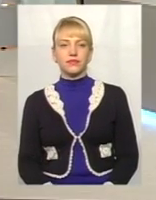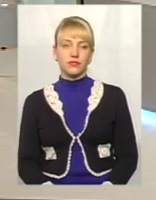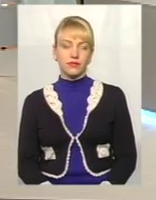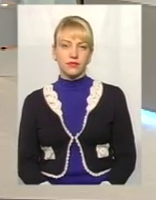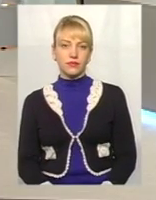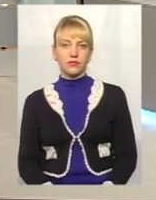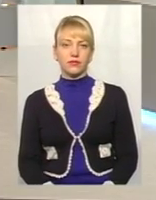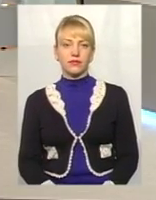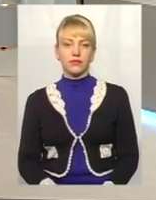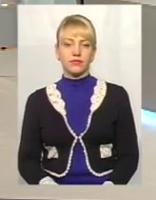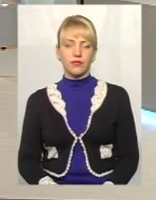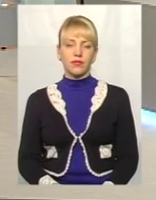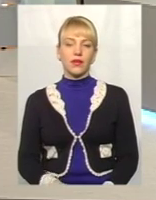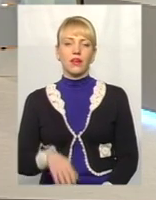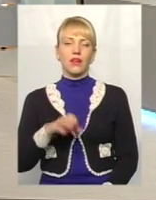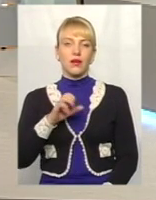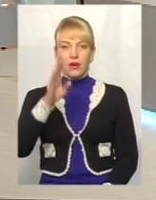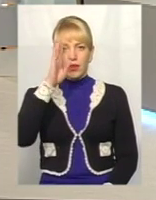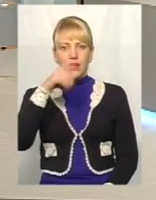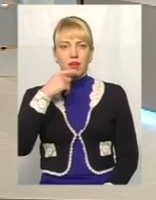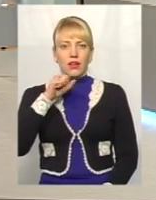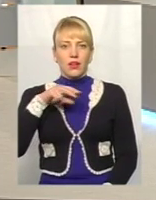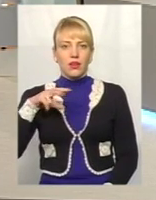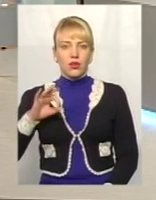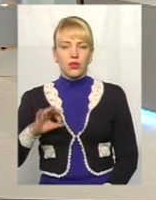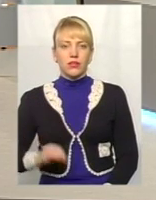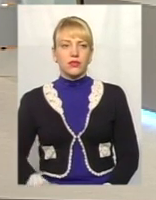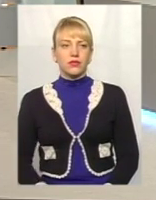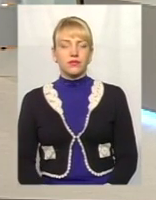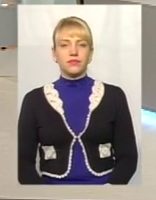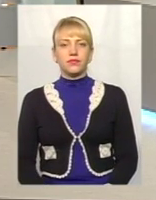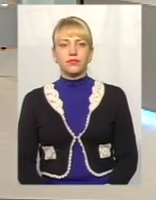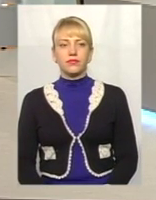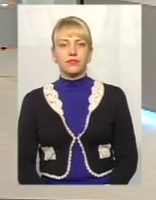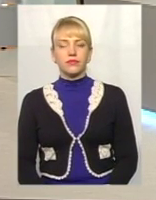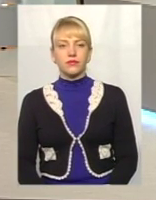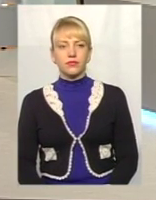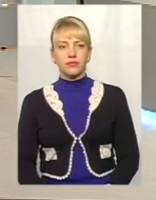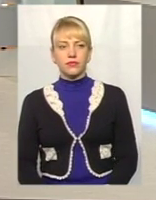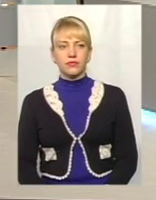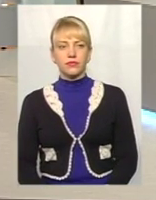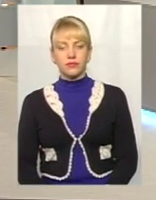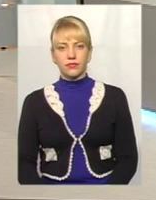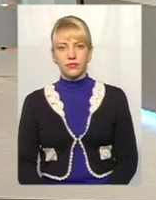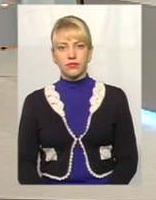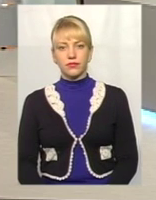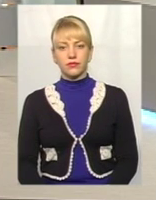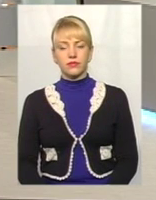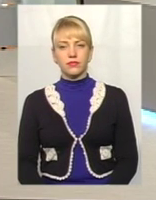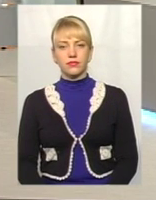Доброго дня. Алло, ми вас чуємо, представтесь, будь ласка. Алло. Алло, алло, ми вас